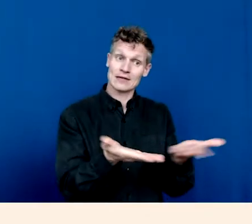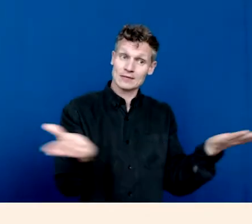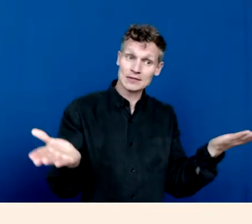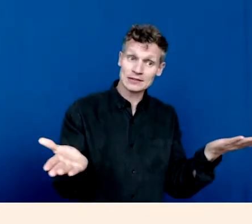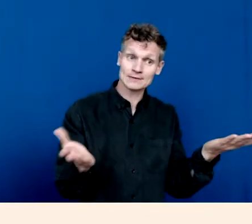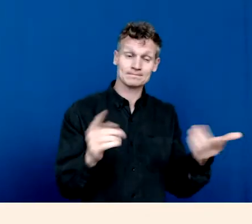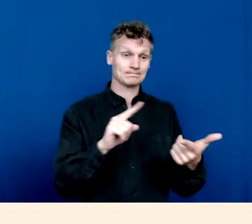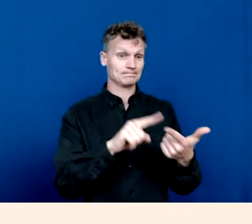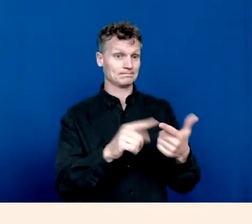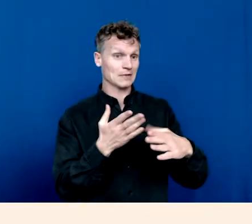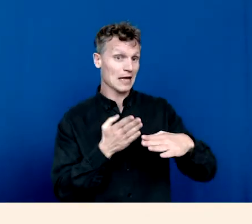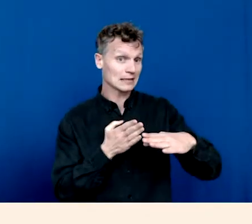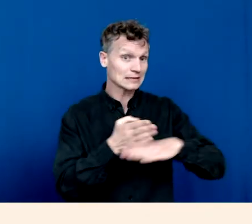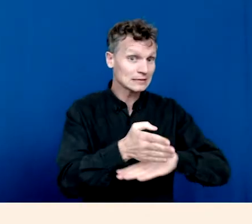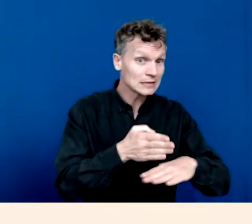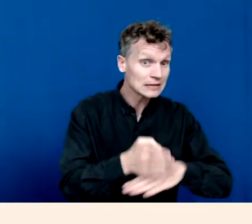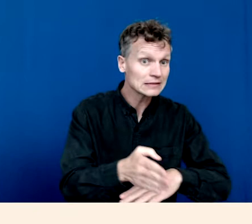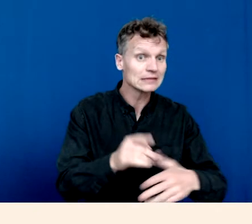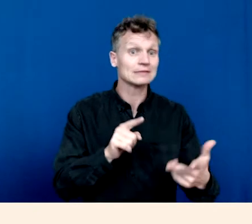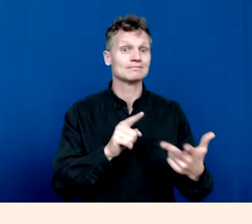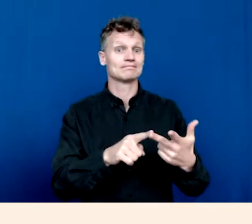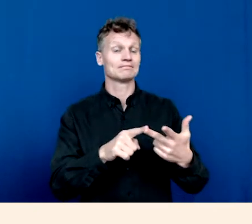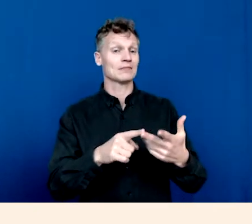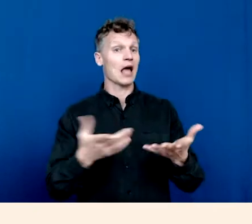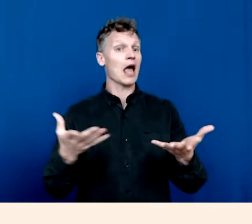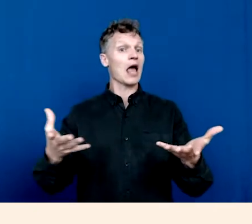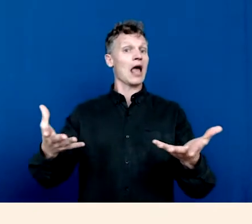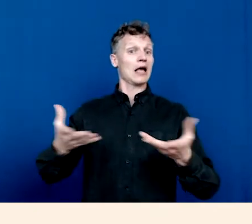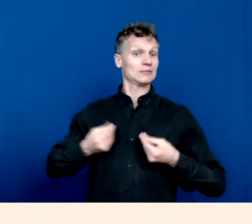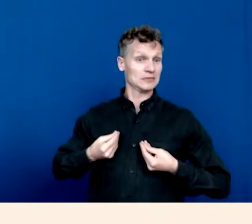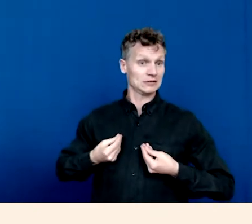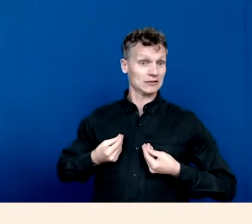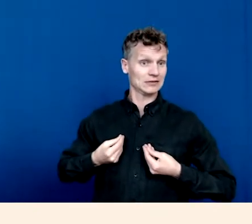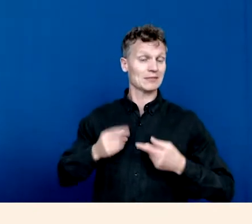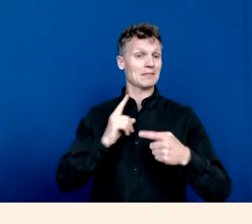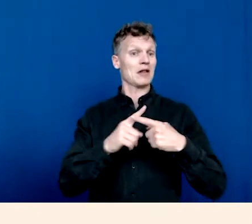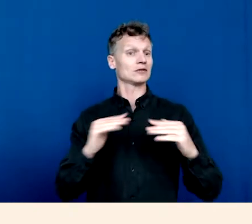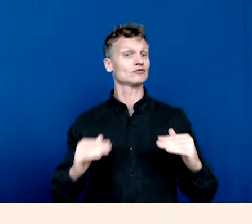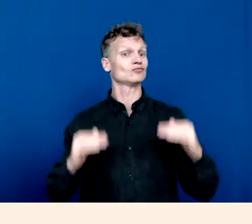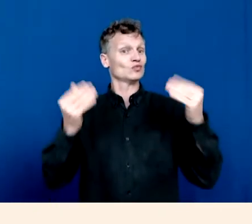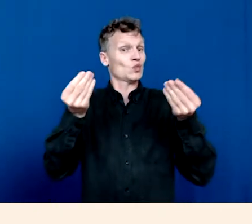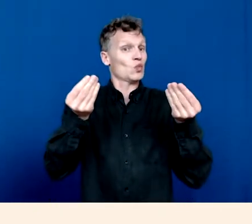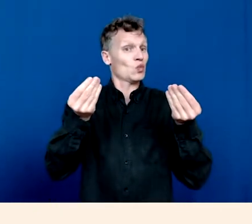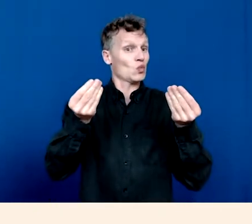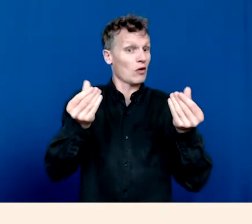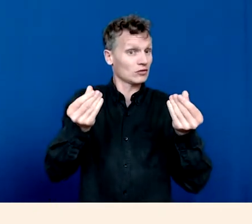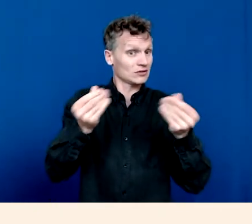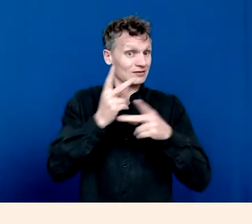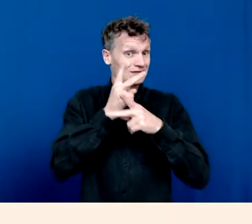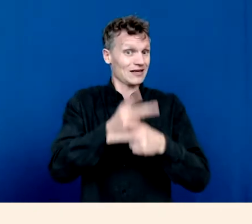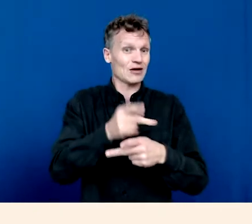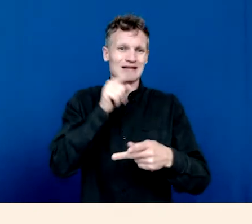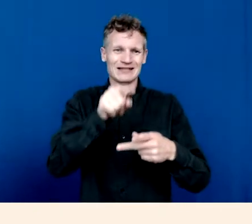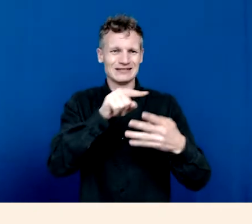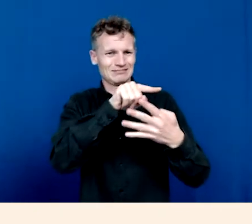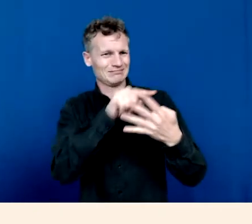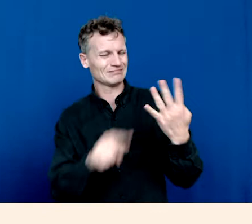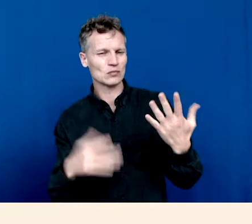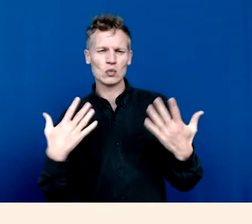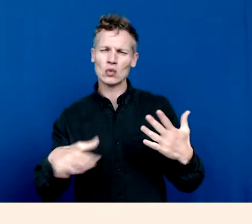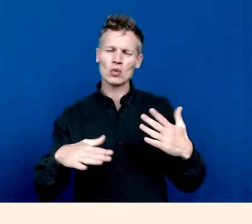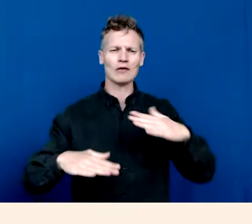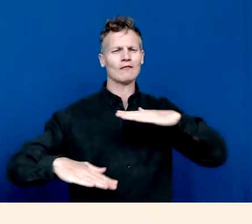disponibilité, d'accessibilité, d'acceptabilité et de qualité de soins sont fondamentaux